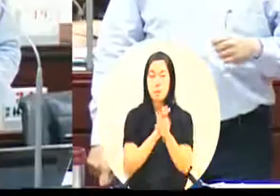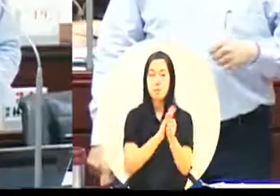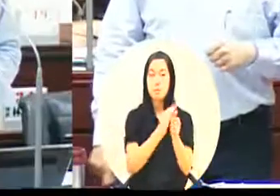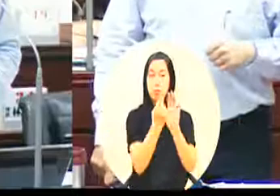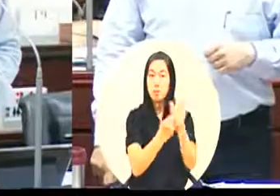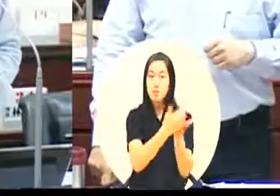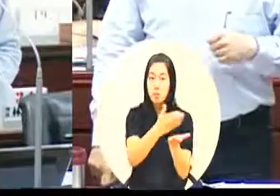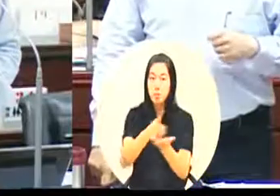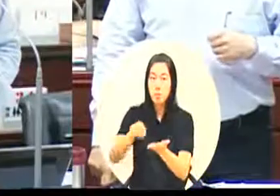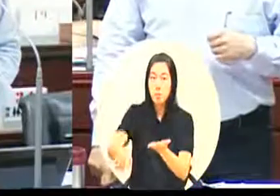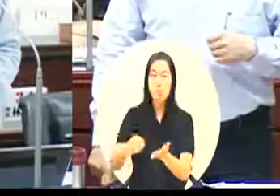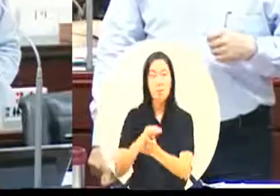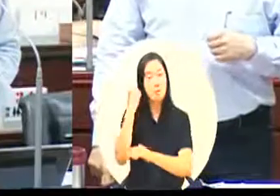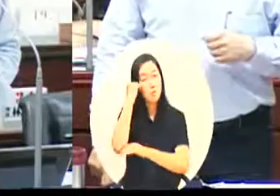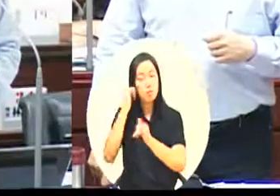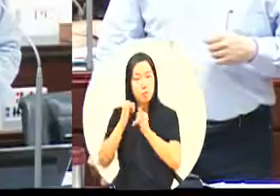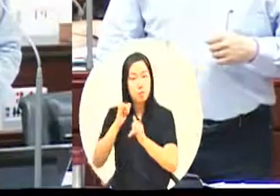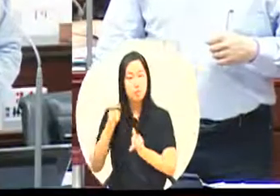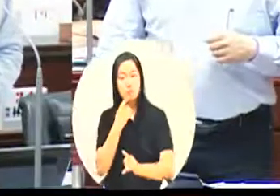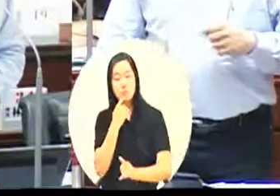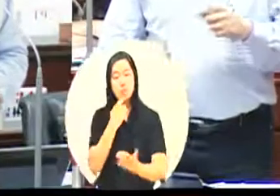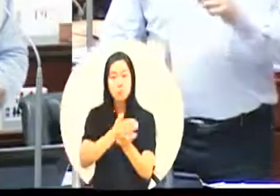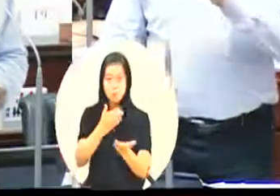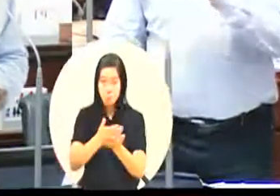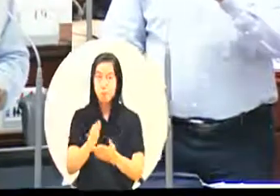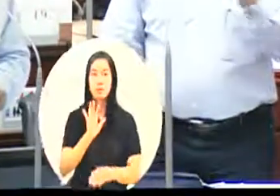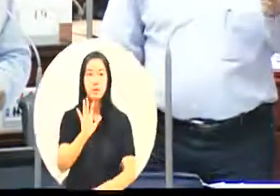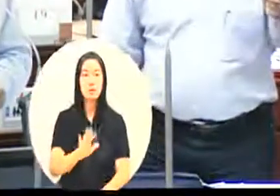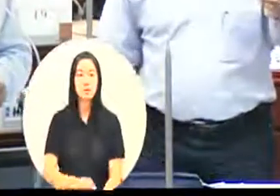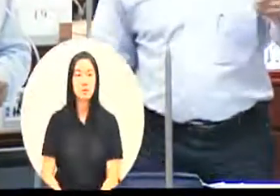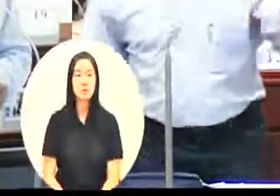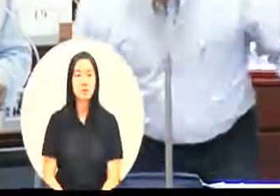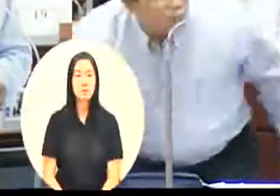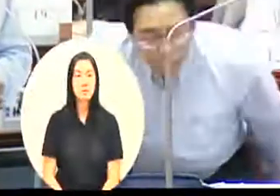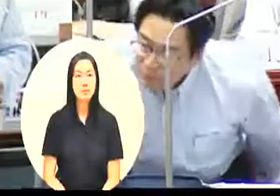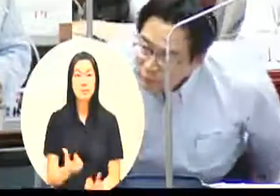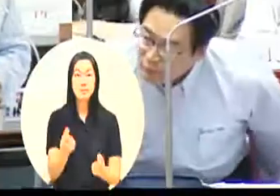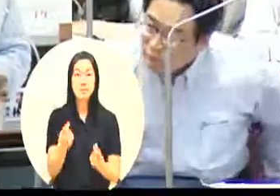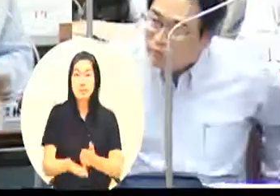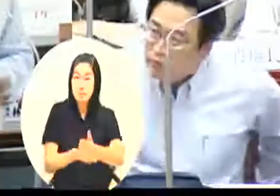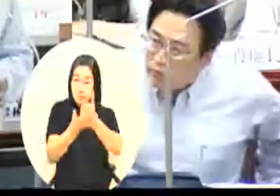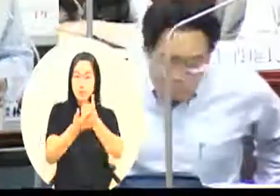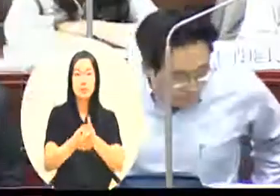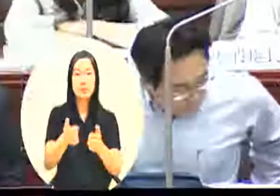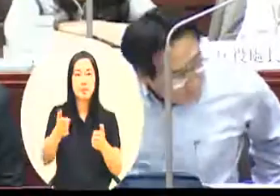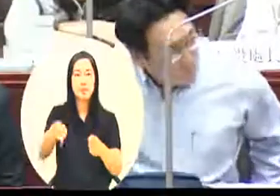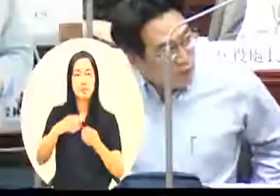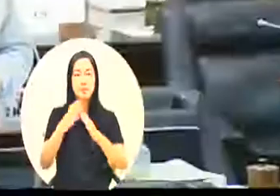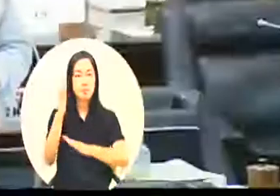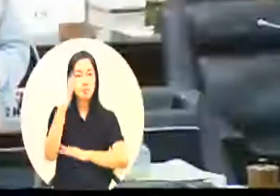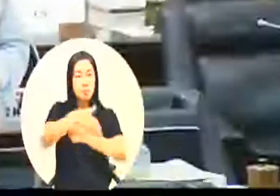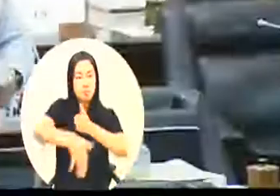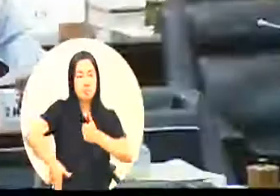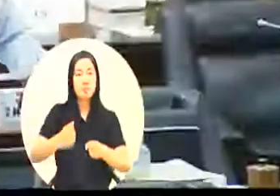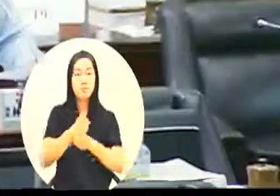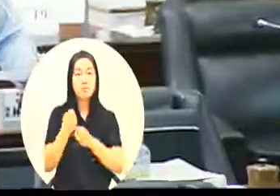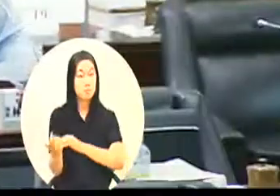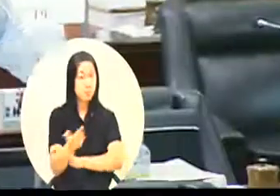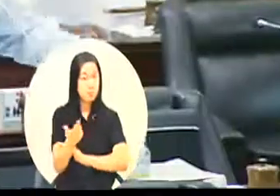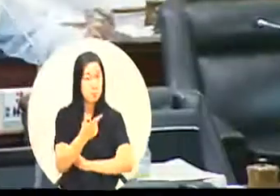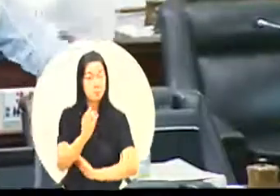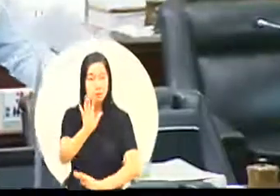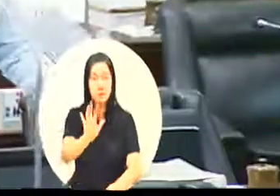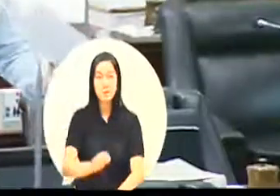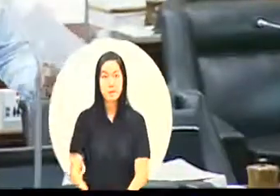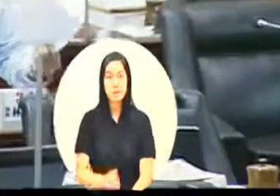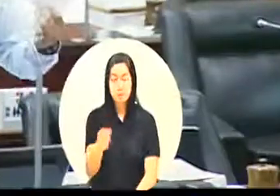跟在地民众的一些疑惑。 好，谢谢局长我还是很肯定市府单位一个积极啦就是说您